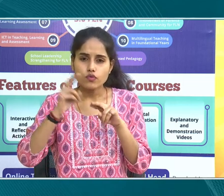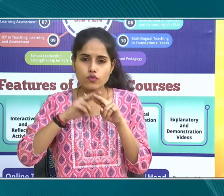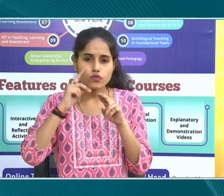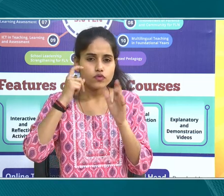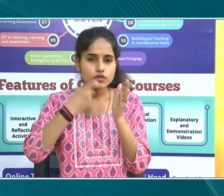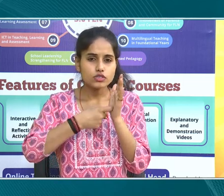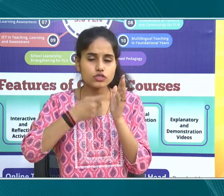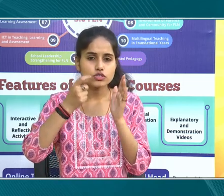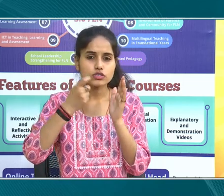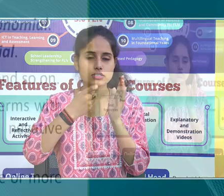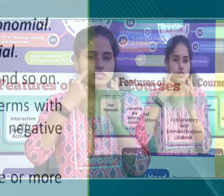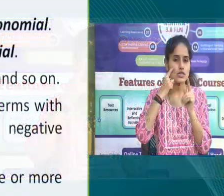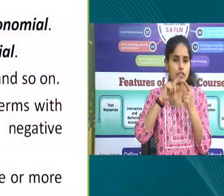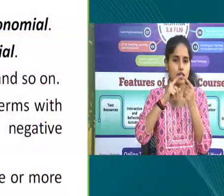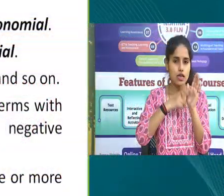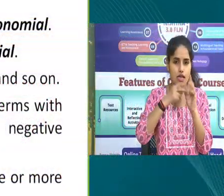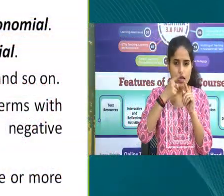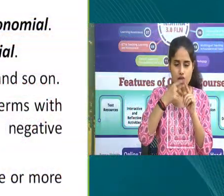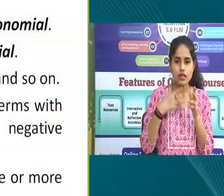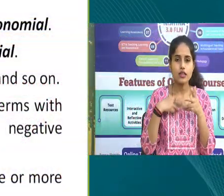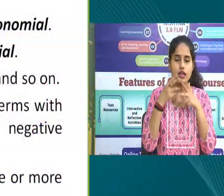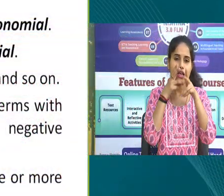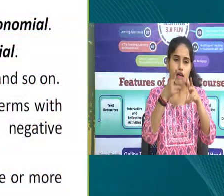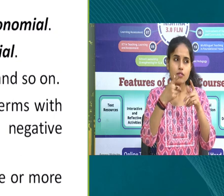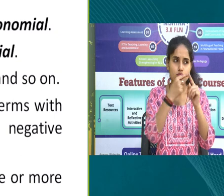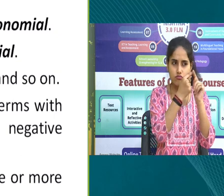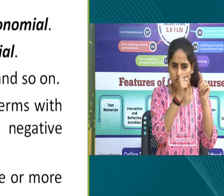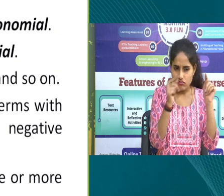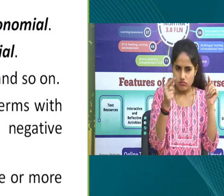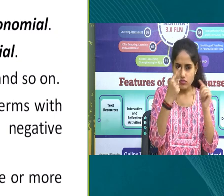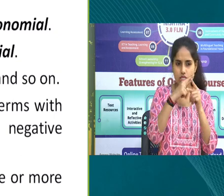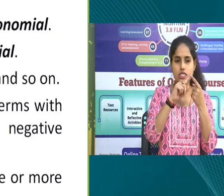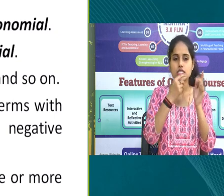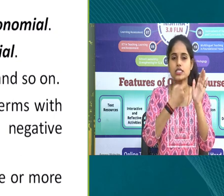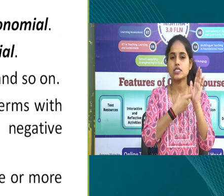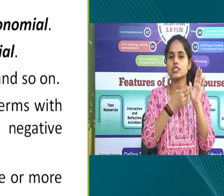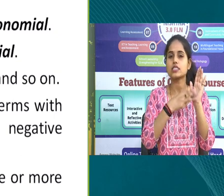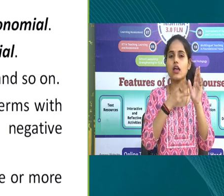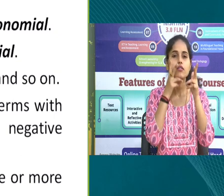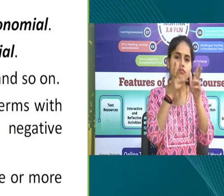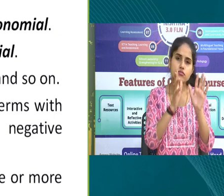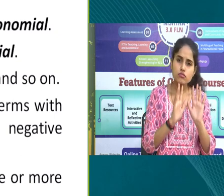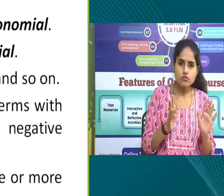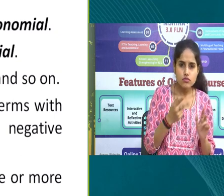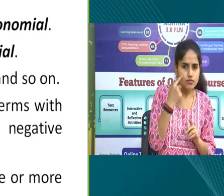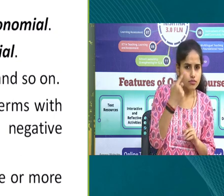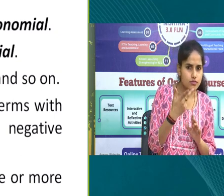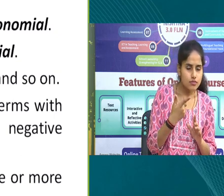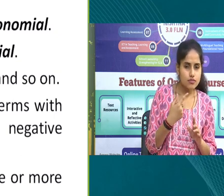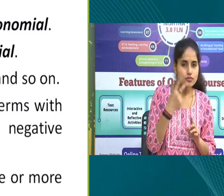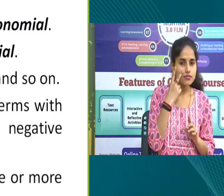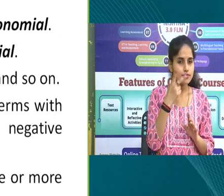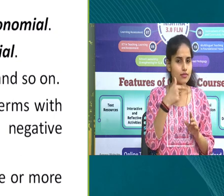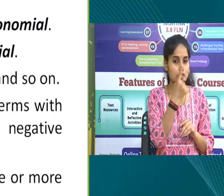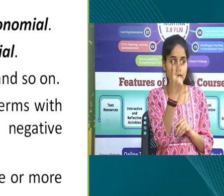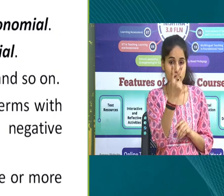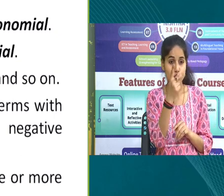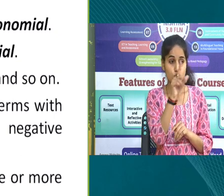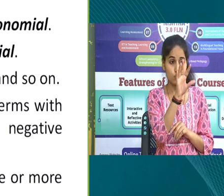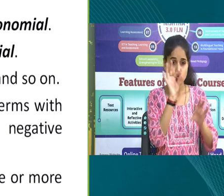अब जब बात आई की हमने टर्म्स तो देख ली अभी जो हमने बात की वह उसमें दो टर्म्स थी